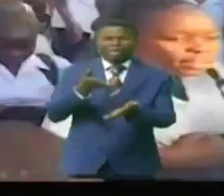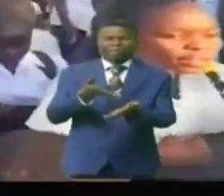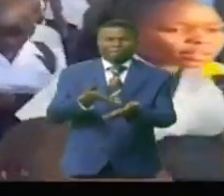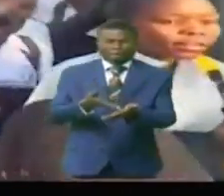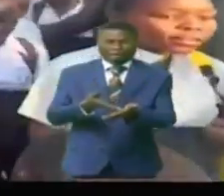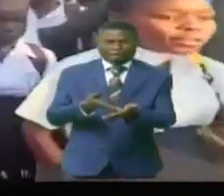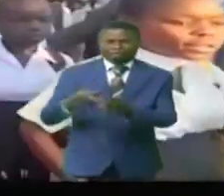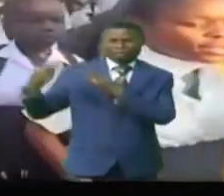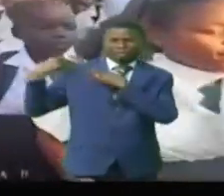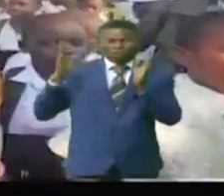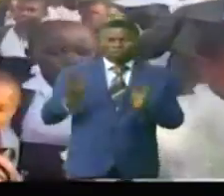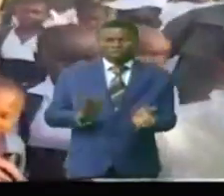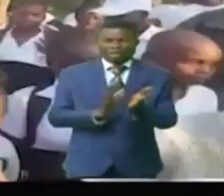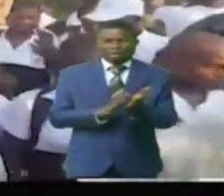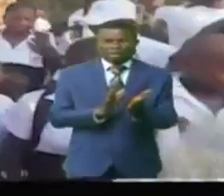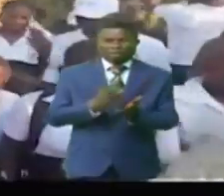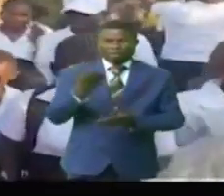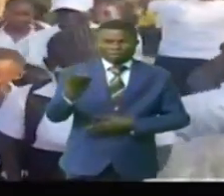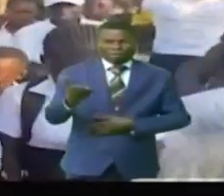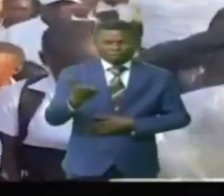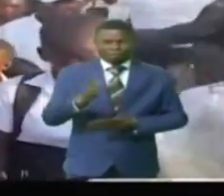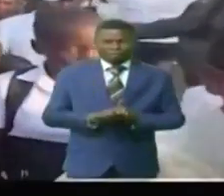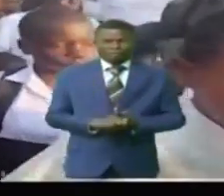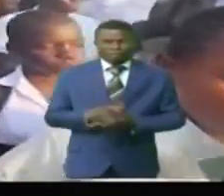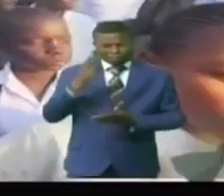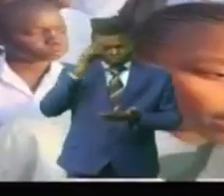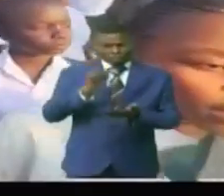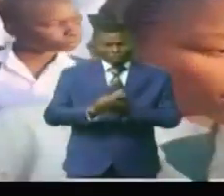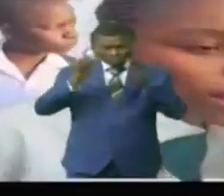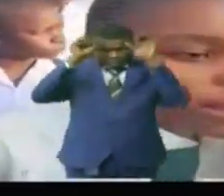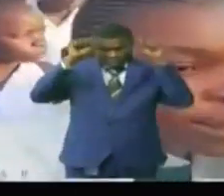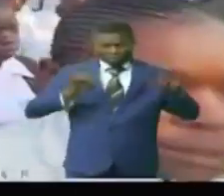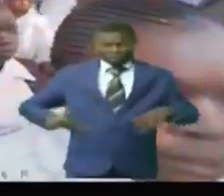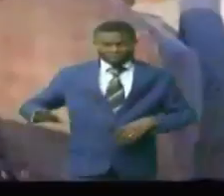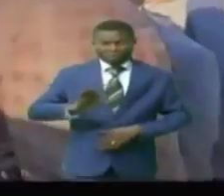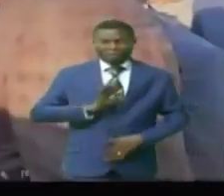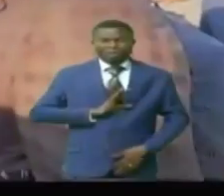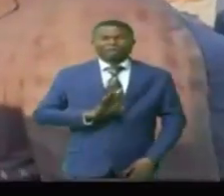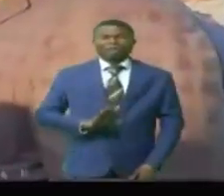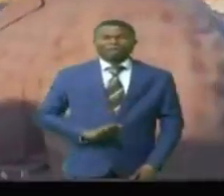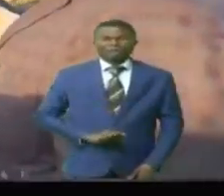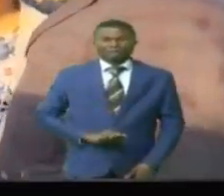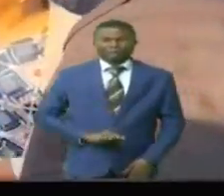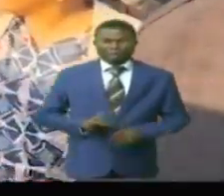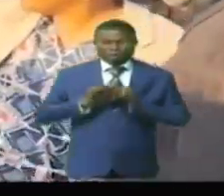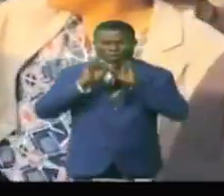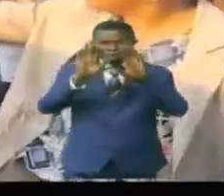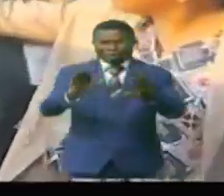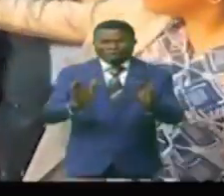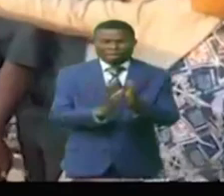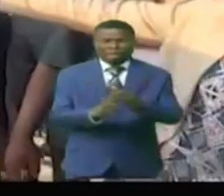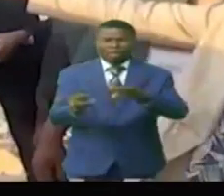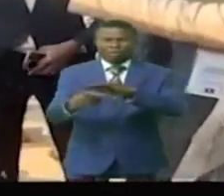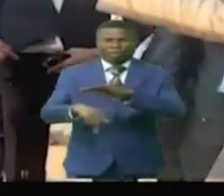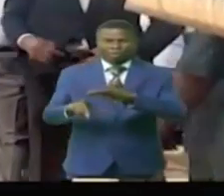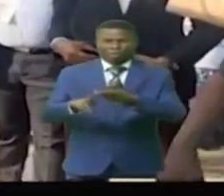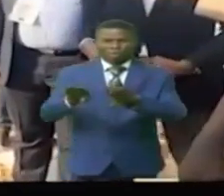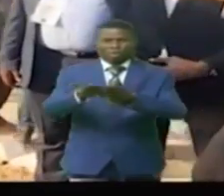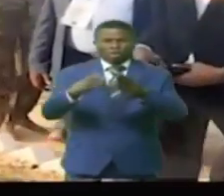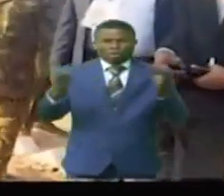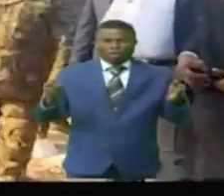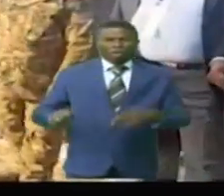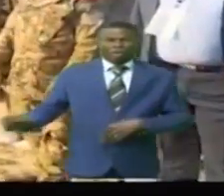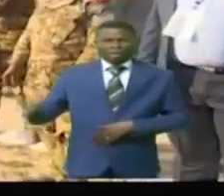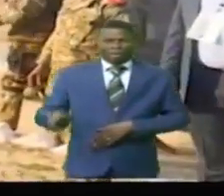aux responsables de cette école. C'est de cette manière que le président Félix-Antoine Tshisekedi inaugure l'école primaire Akili 2 dans le